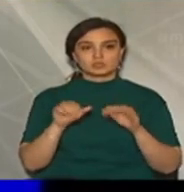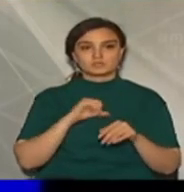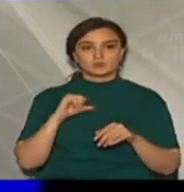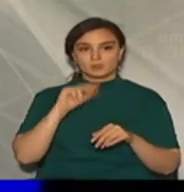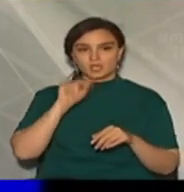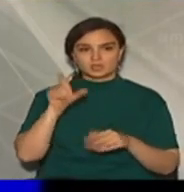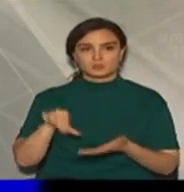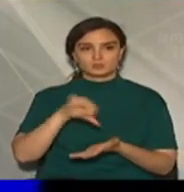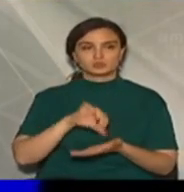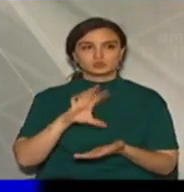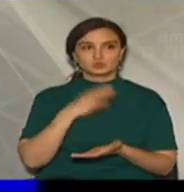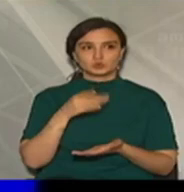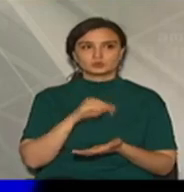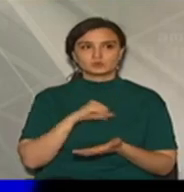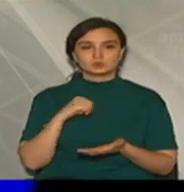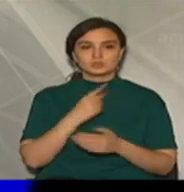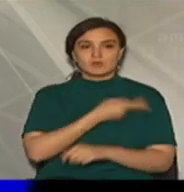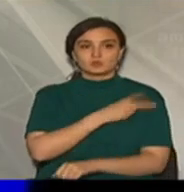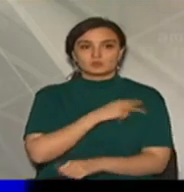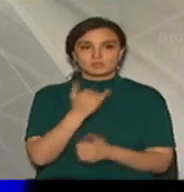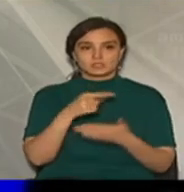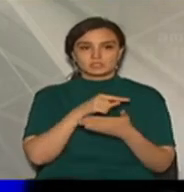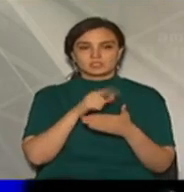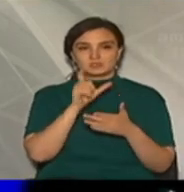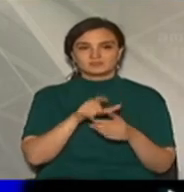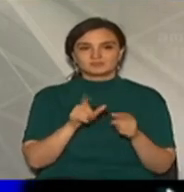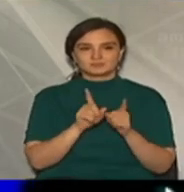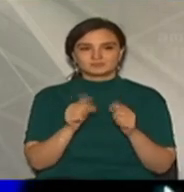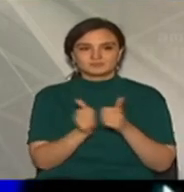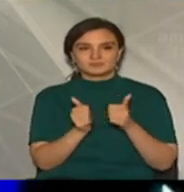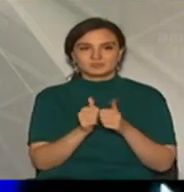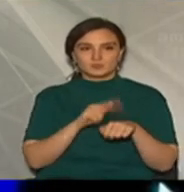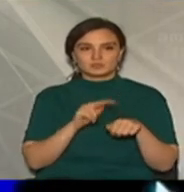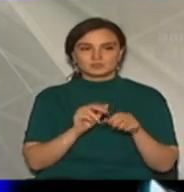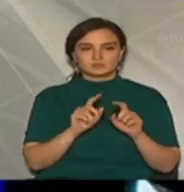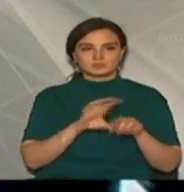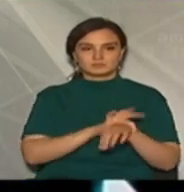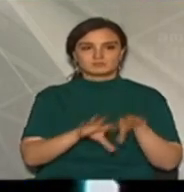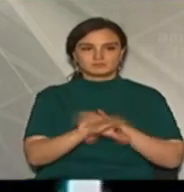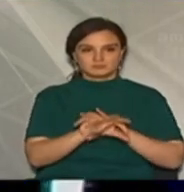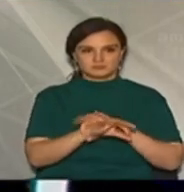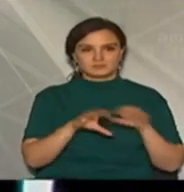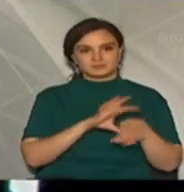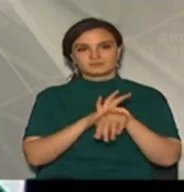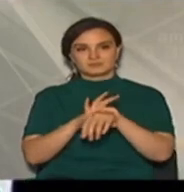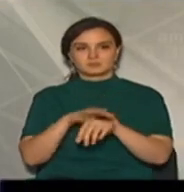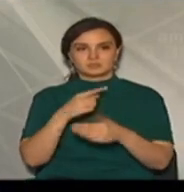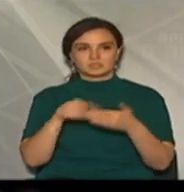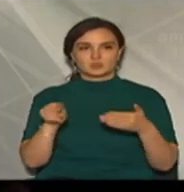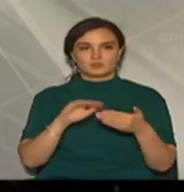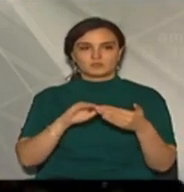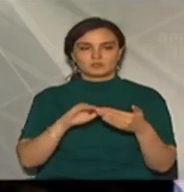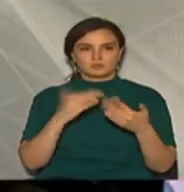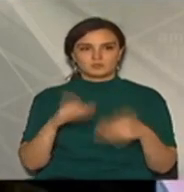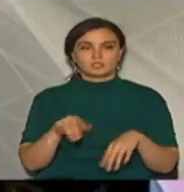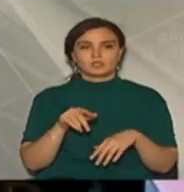ბრალდებული წესწრებოდა, რომელმაც საავადმყოფო დღეს ბადრაგის თანდასწრებით დატოვა. თეონა ხუბულავა ჩაგვერთვება ახლა თემის დეტალებით პირდაპირ ეთერში.